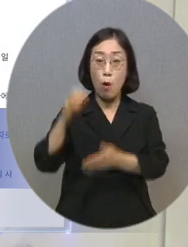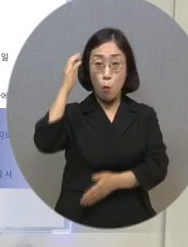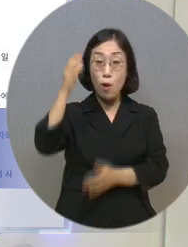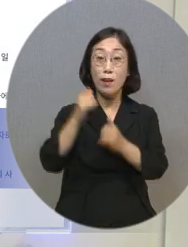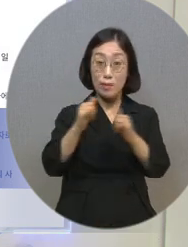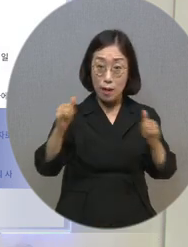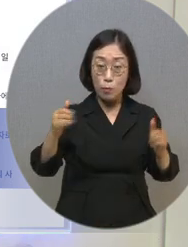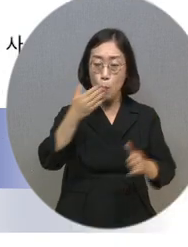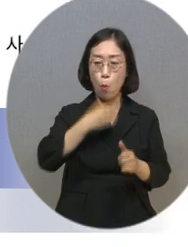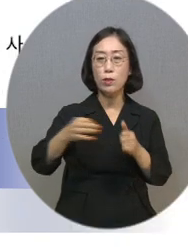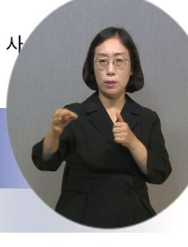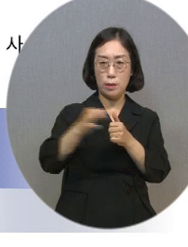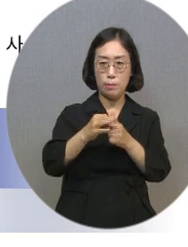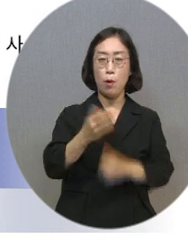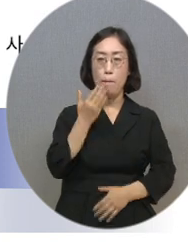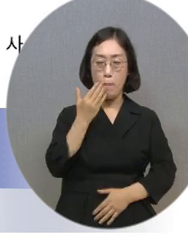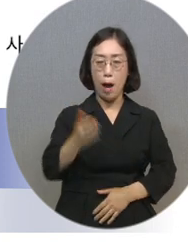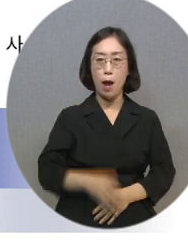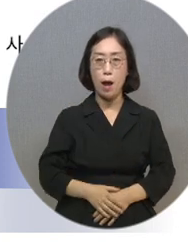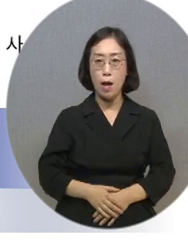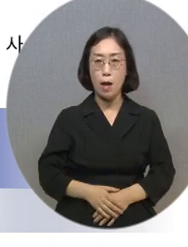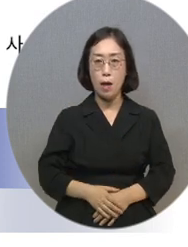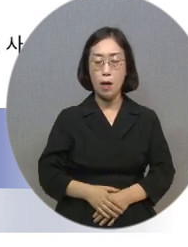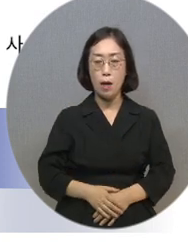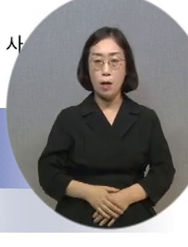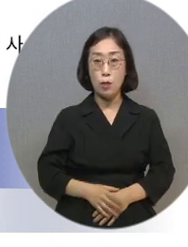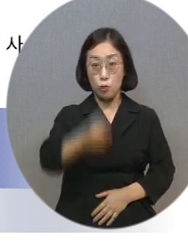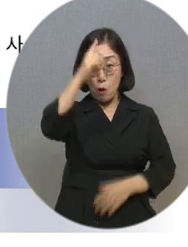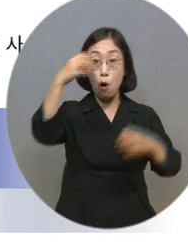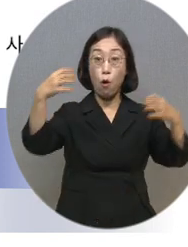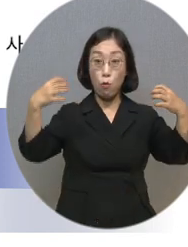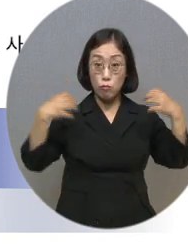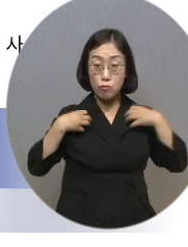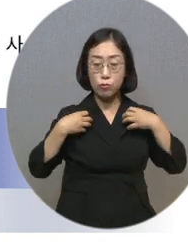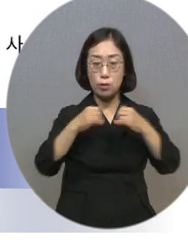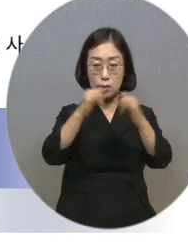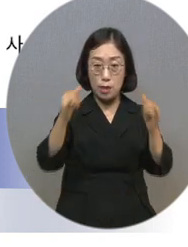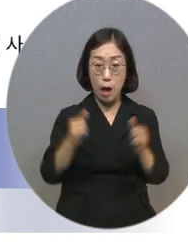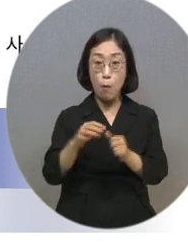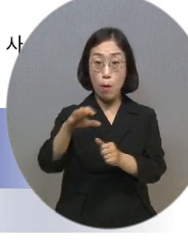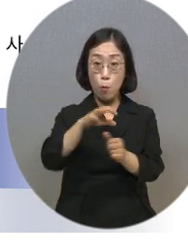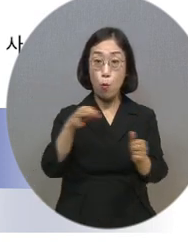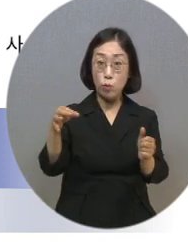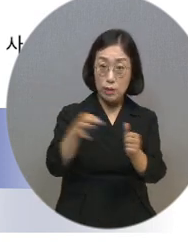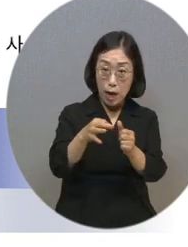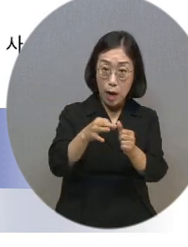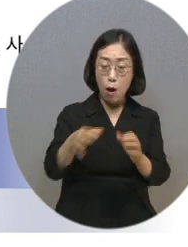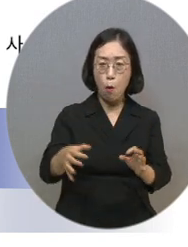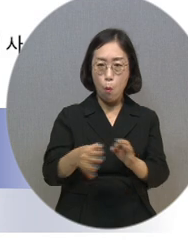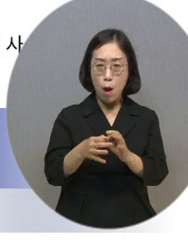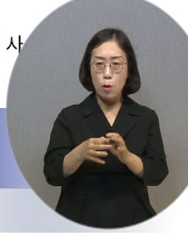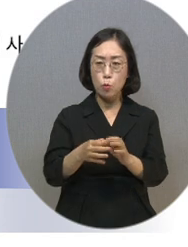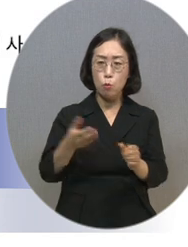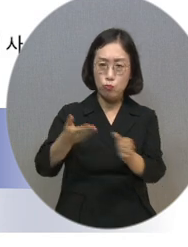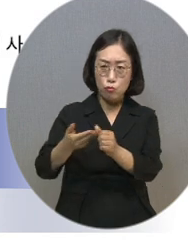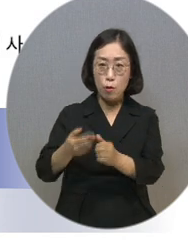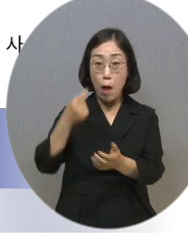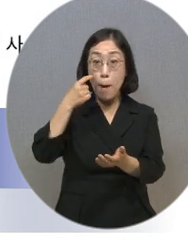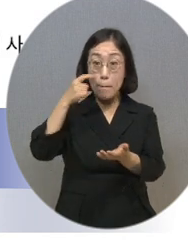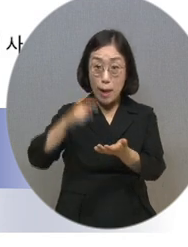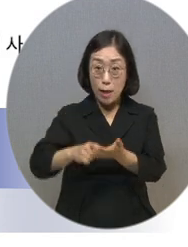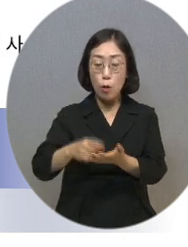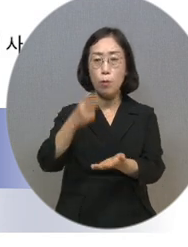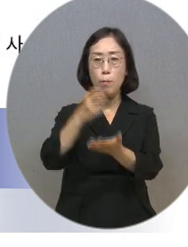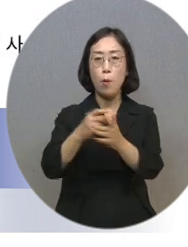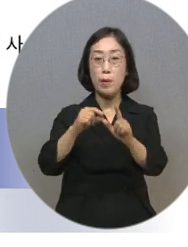있게 됩니다 정부는 국무회의에서 사회보장 급여의 이용 제공 및 수급권자 발굴에 관한 법률 시행령 일부